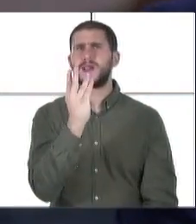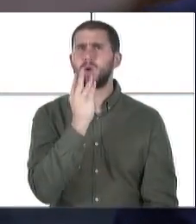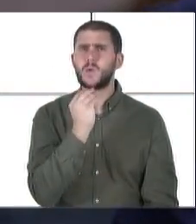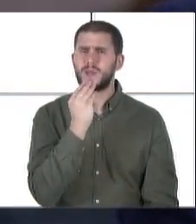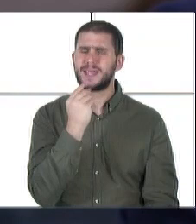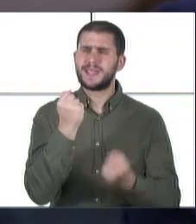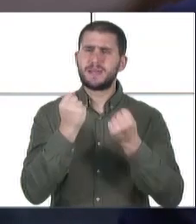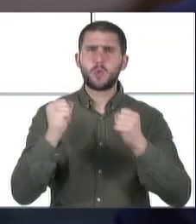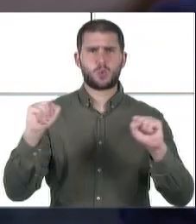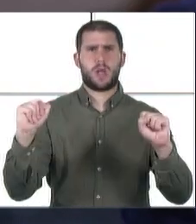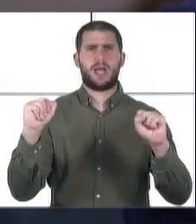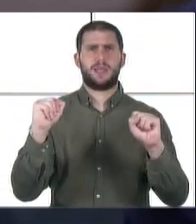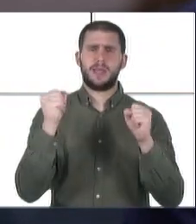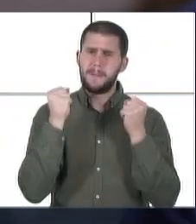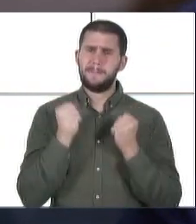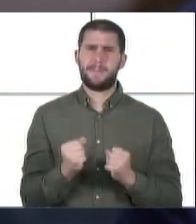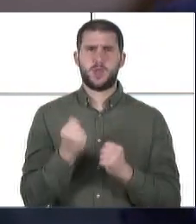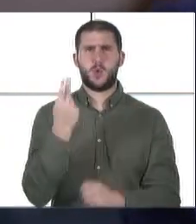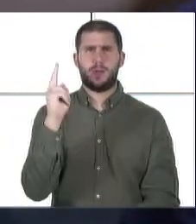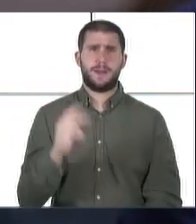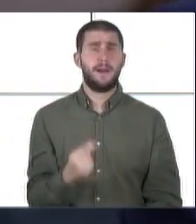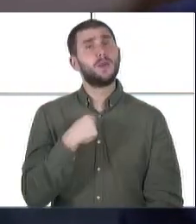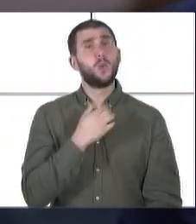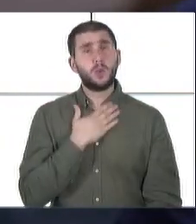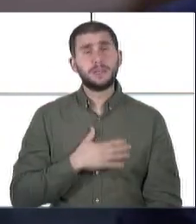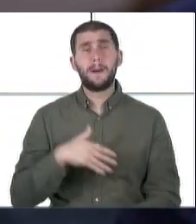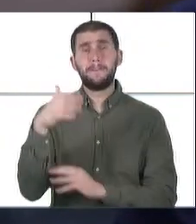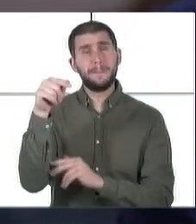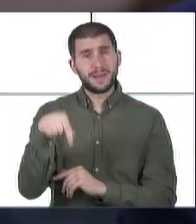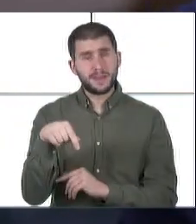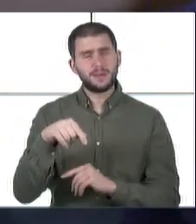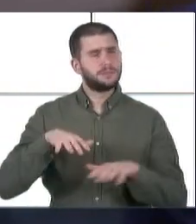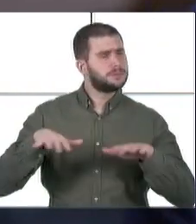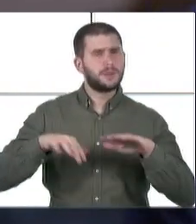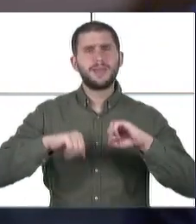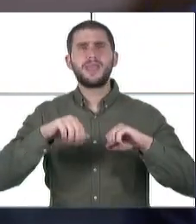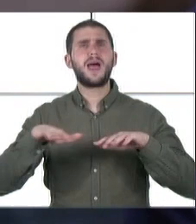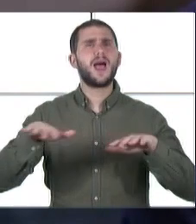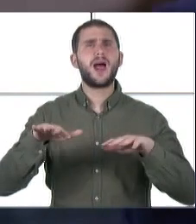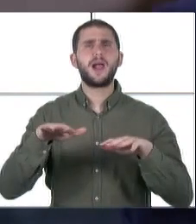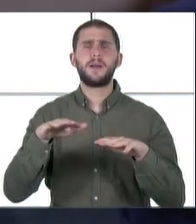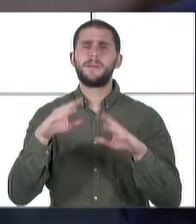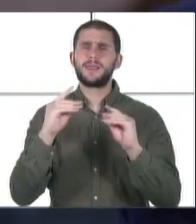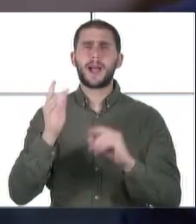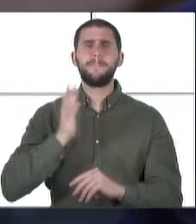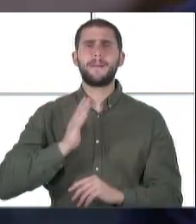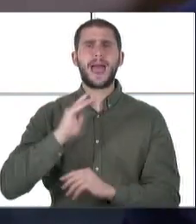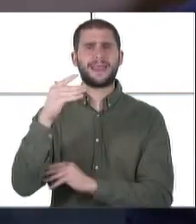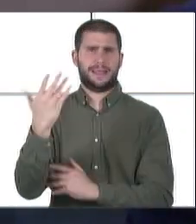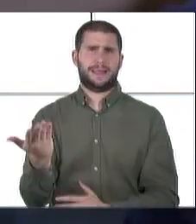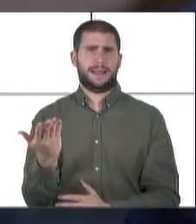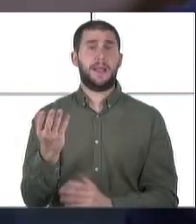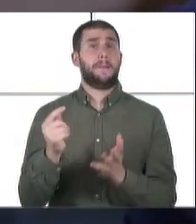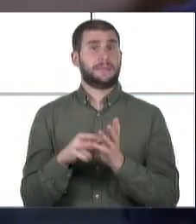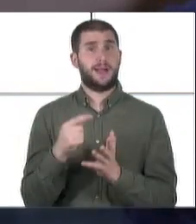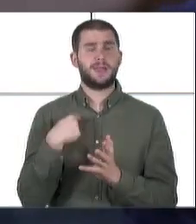יהודי, דמוקרטי, בטוח. אני רוצה שהמדינה תתנהל בצורה ממלכתית, ולכן